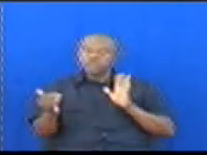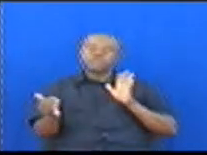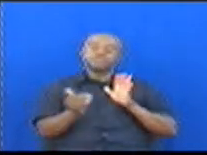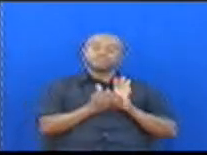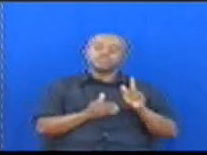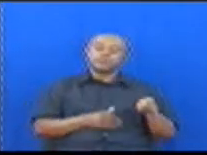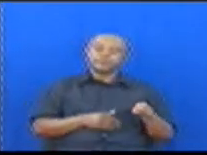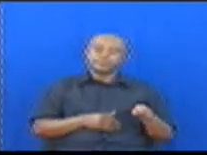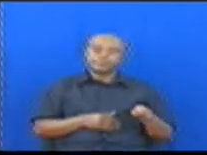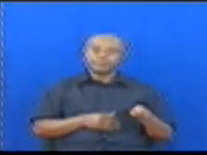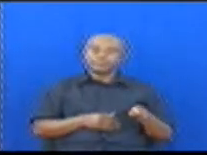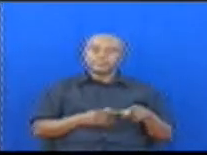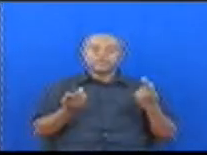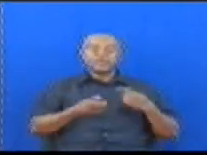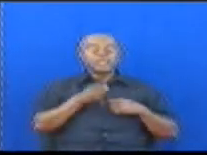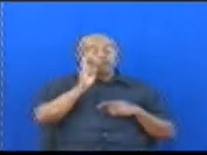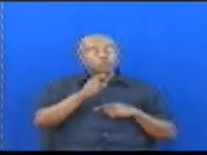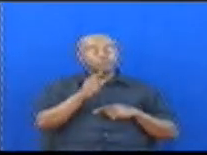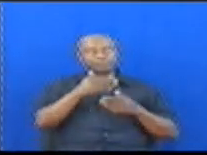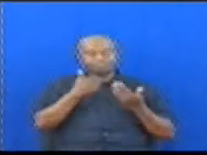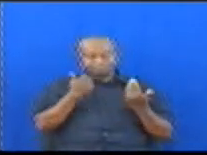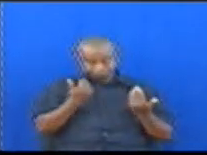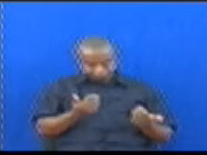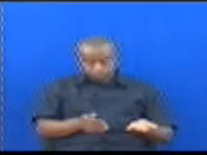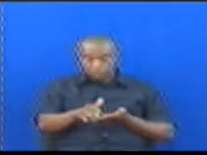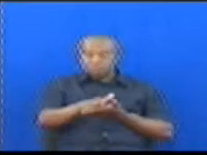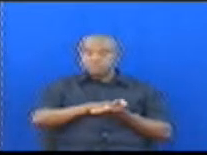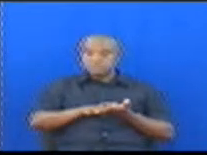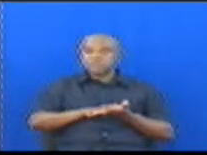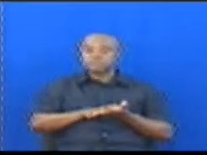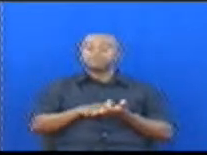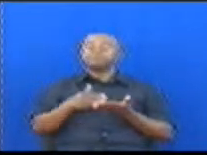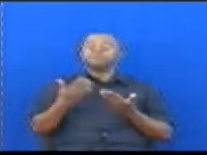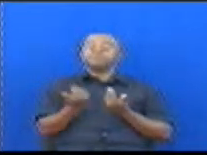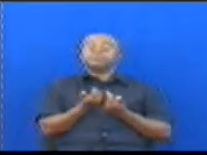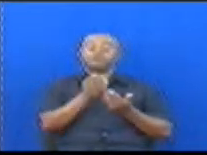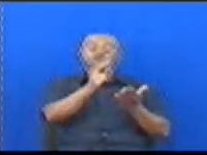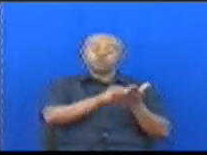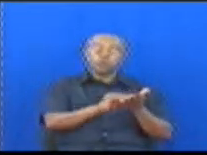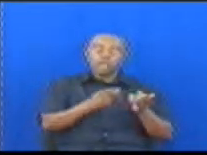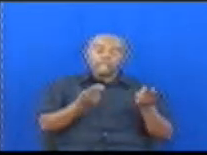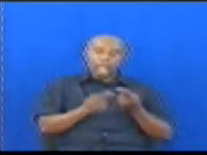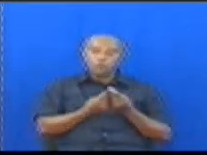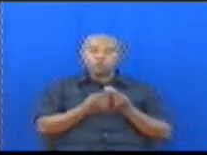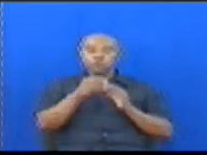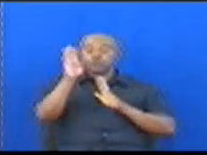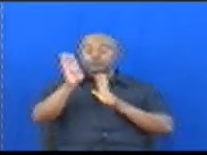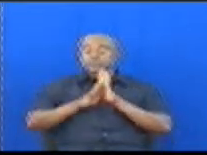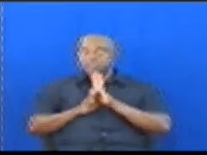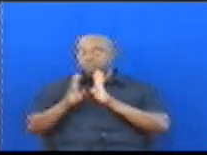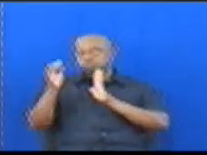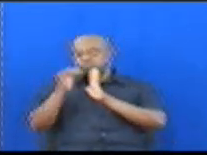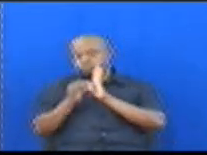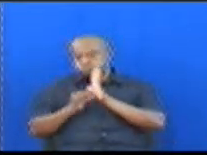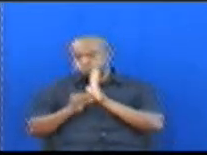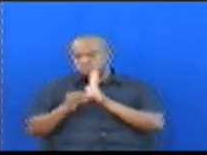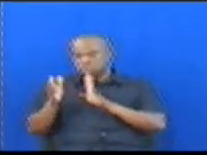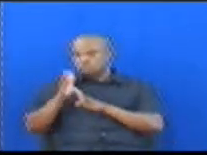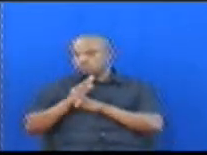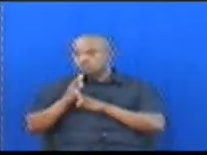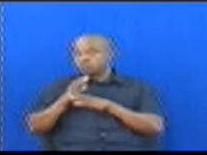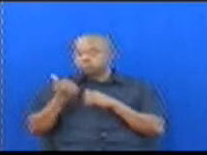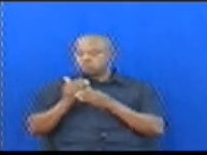lakini pia upo kwa mujibu wa misingi iliyowekwa au taratibu zilizowekwa za uendeshaji wa